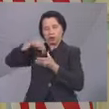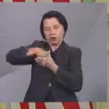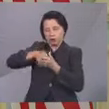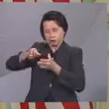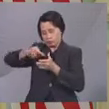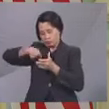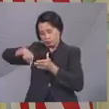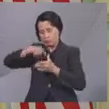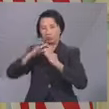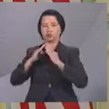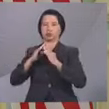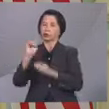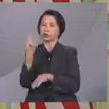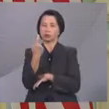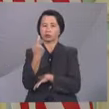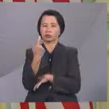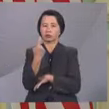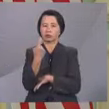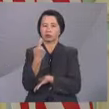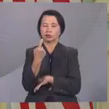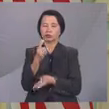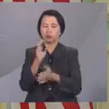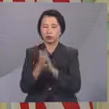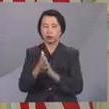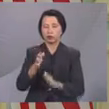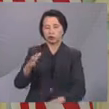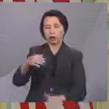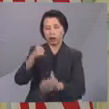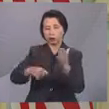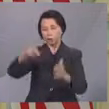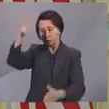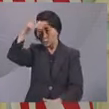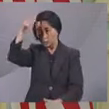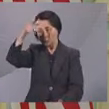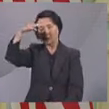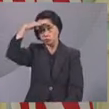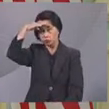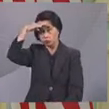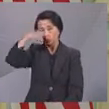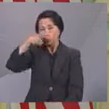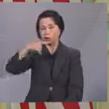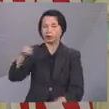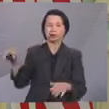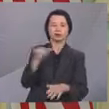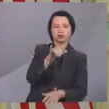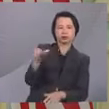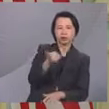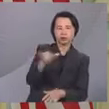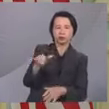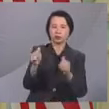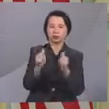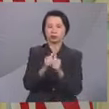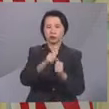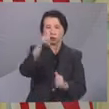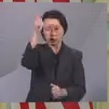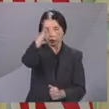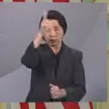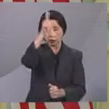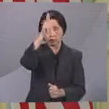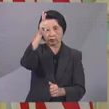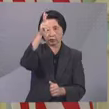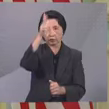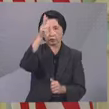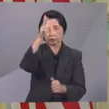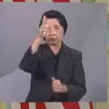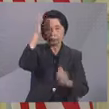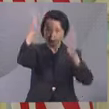rumah yang sama. Jadi apa yang disebut oleh Kerajaan Johor itu sebenarnya sama dengan apa yang dibuat oleh